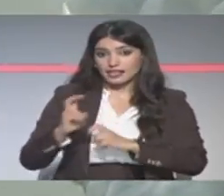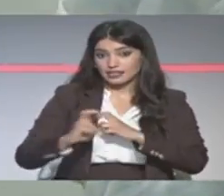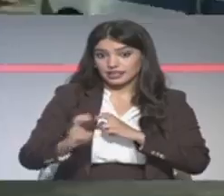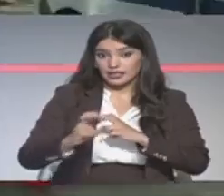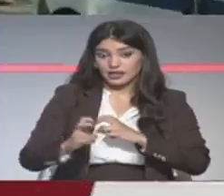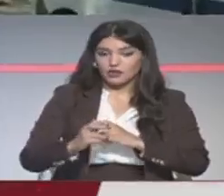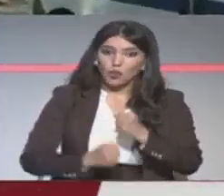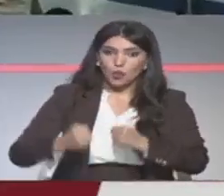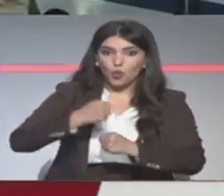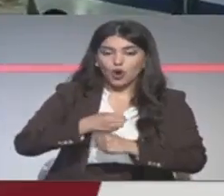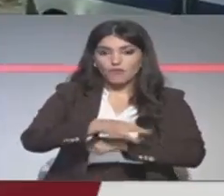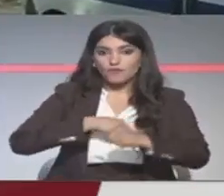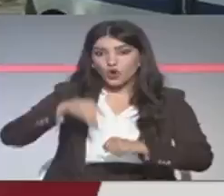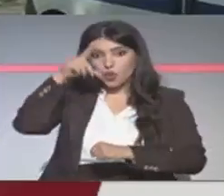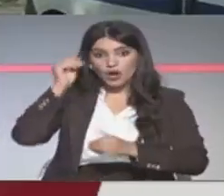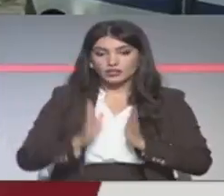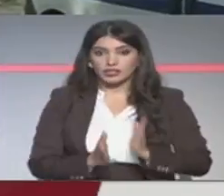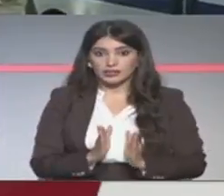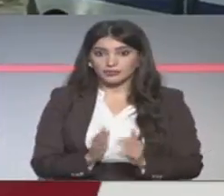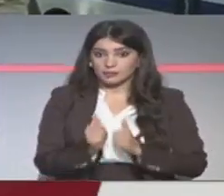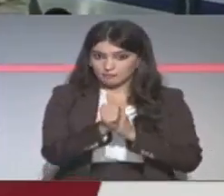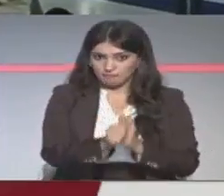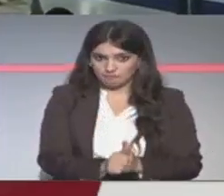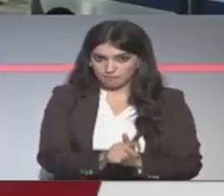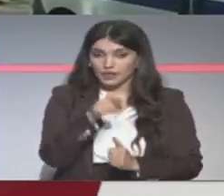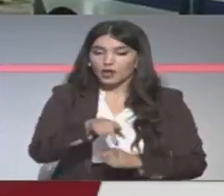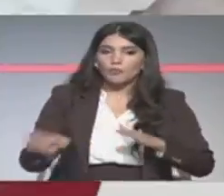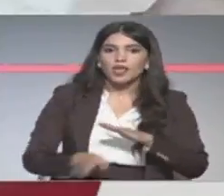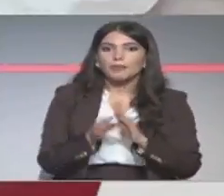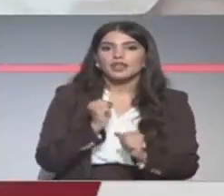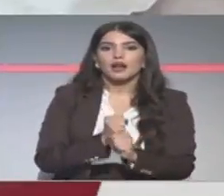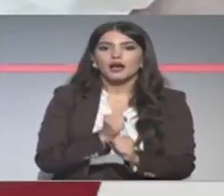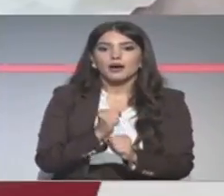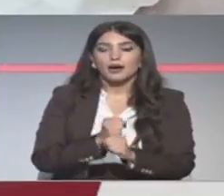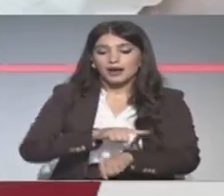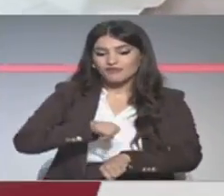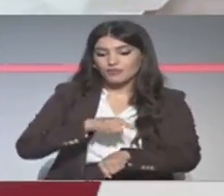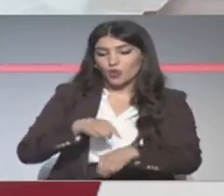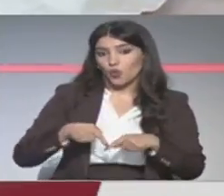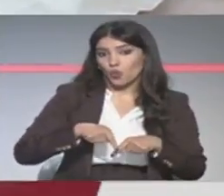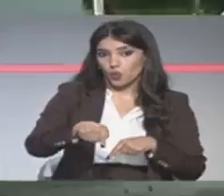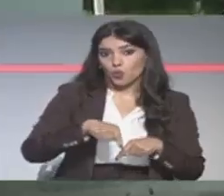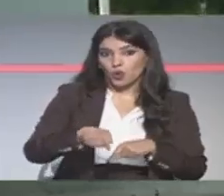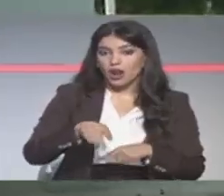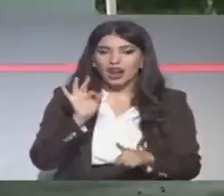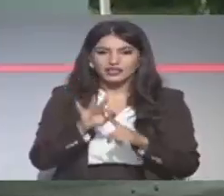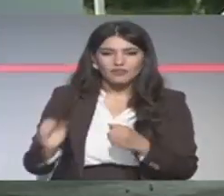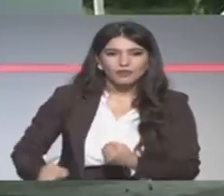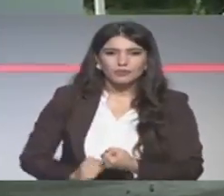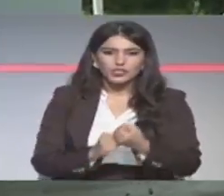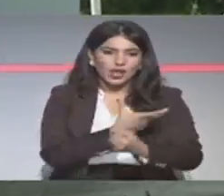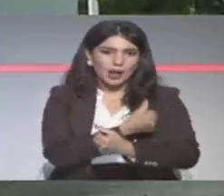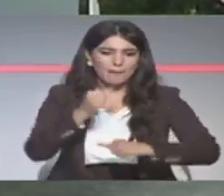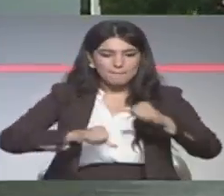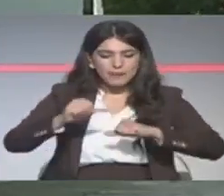كورونا سيتم تركيزه في المستشفى الجهوي بسيدي بوزيد، وسينطلق العمل فيه في الساعات القادمة، وذلك للمساهمة في رفع